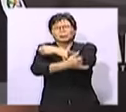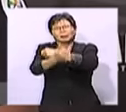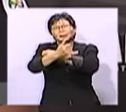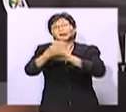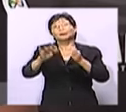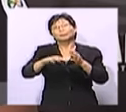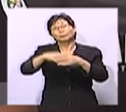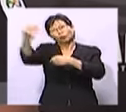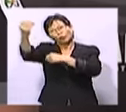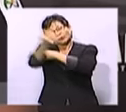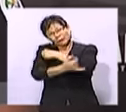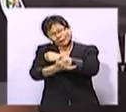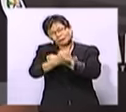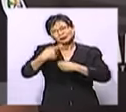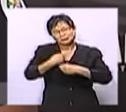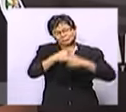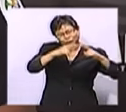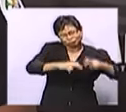kaji semula.